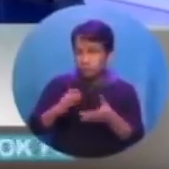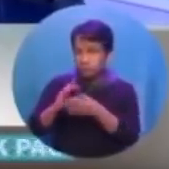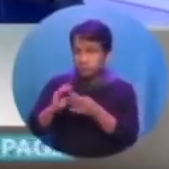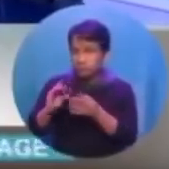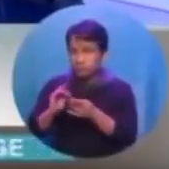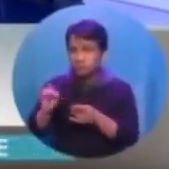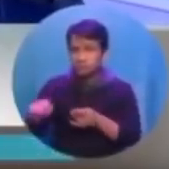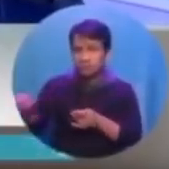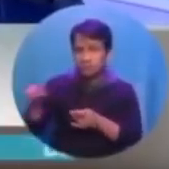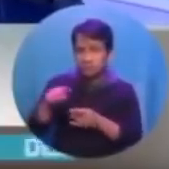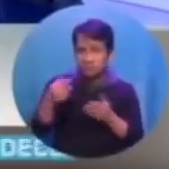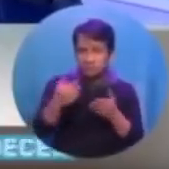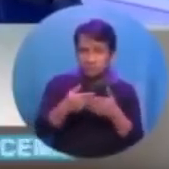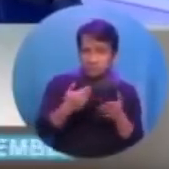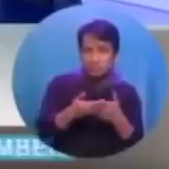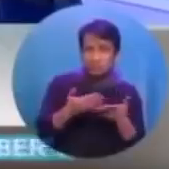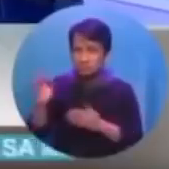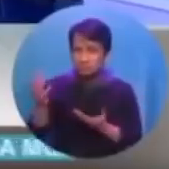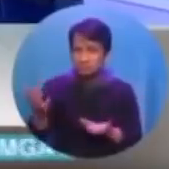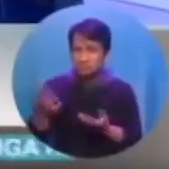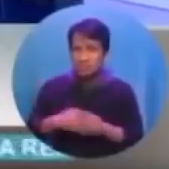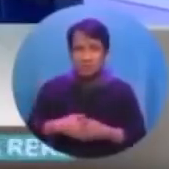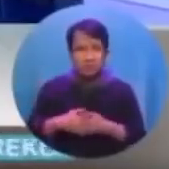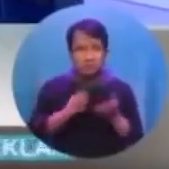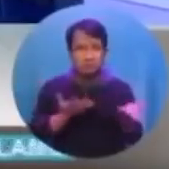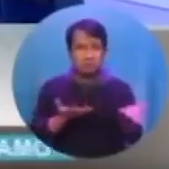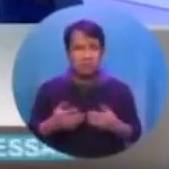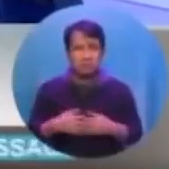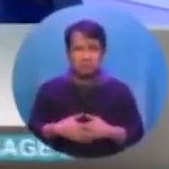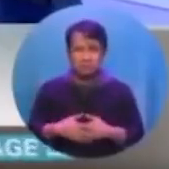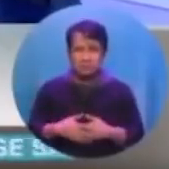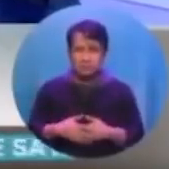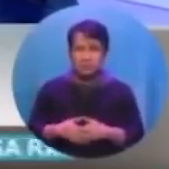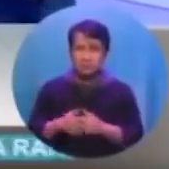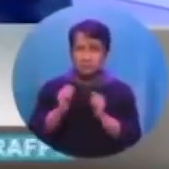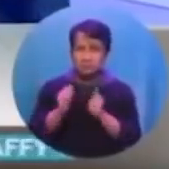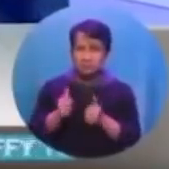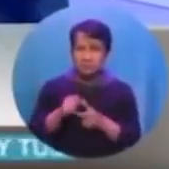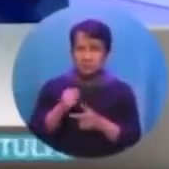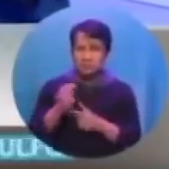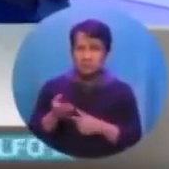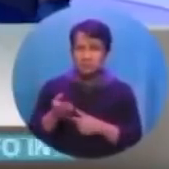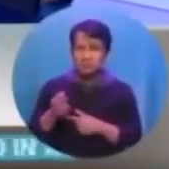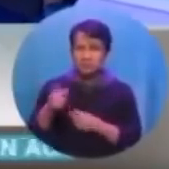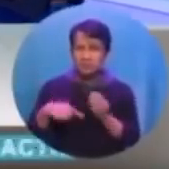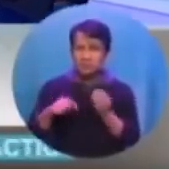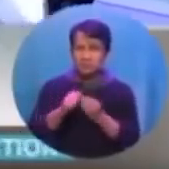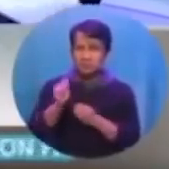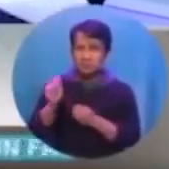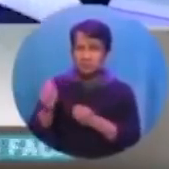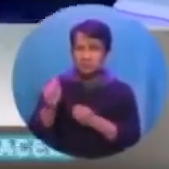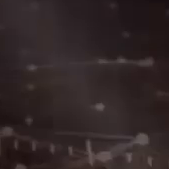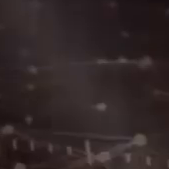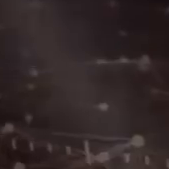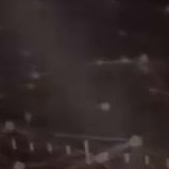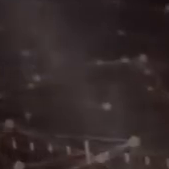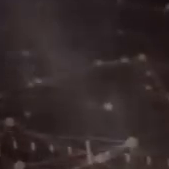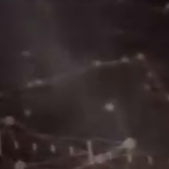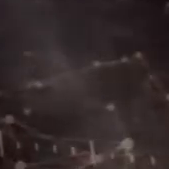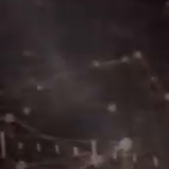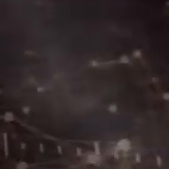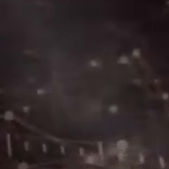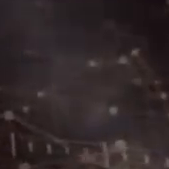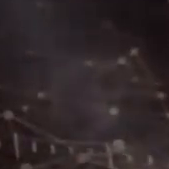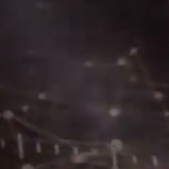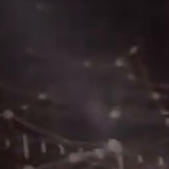pinagkikwentuhan dyan na malalapit niyang katrabaho? Wala naman po, sir. Okay. Ano po yung mga kaganapan bago mangyari